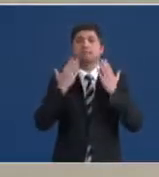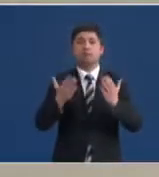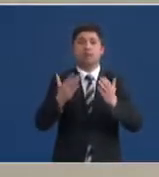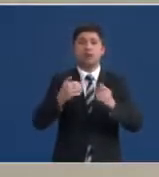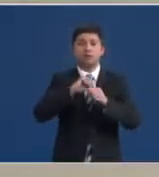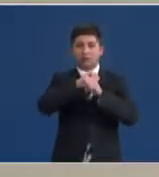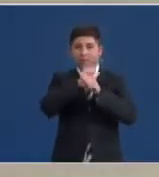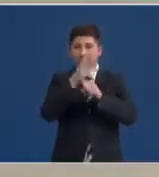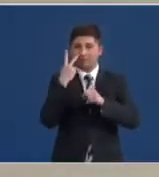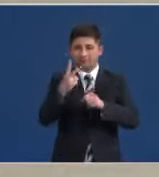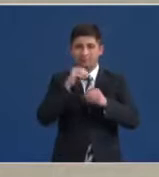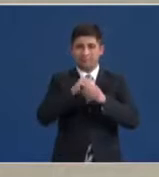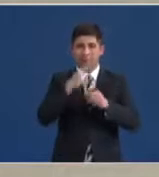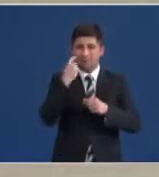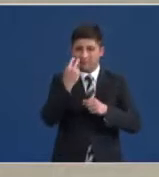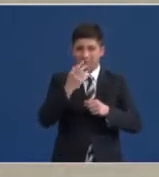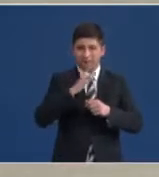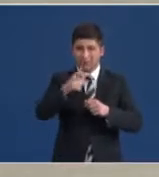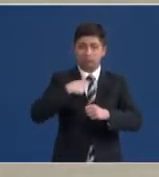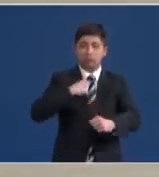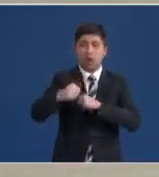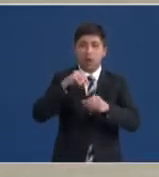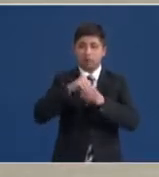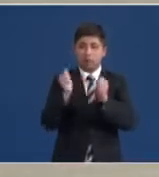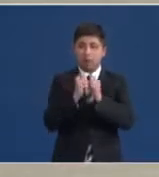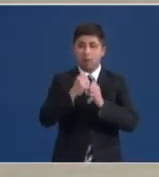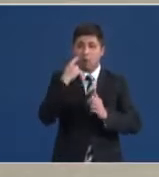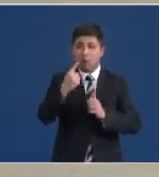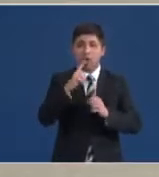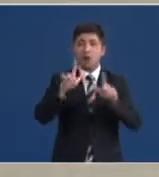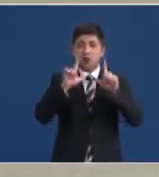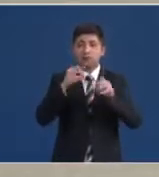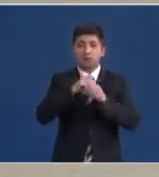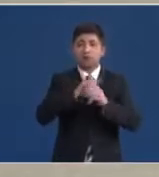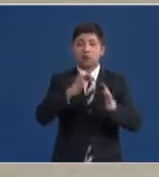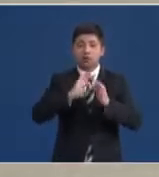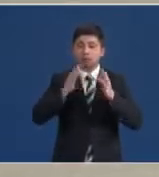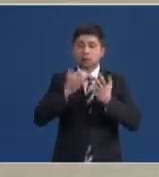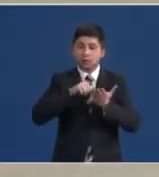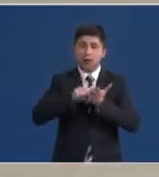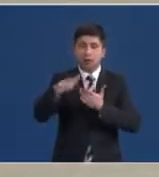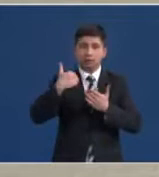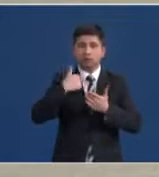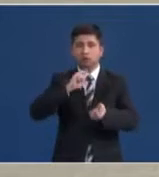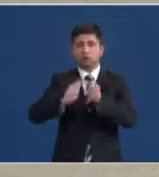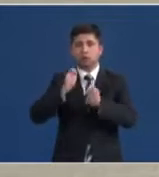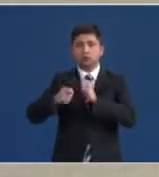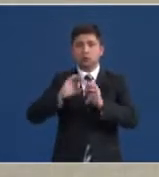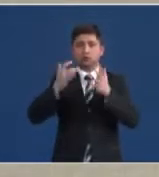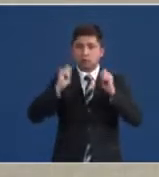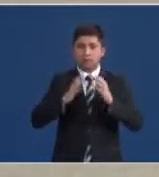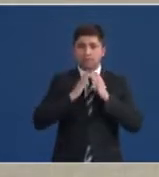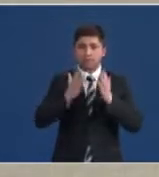quint 19 hastalığı ile mücadele kapsamında gereken tedbirleri peyderpey alıyoruz